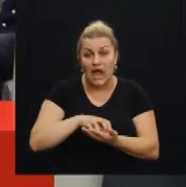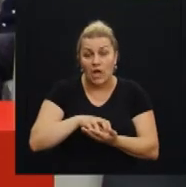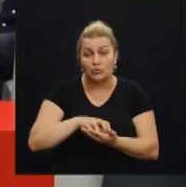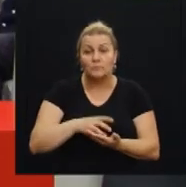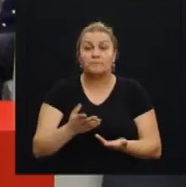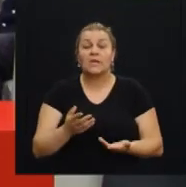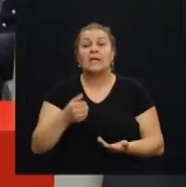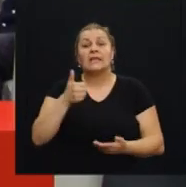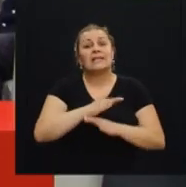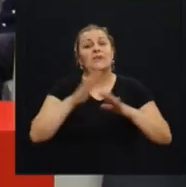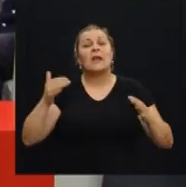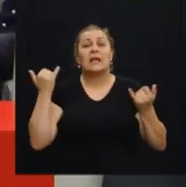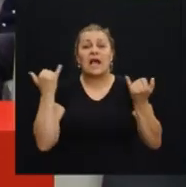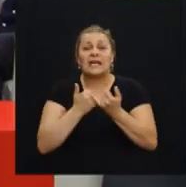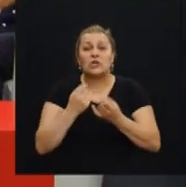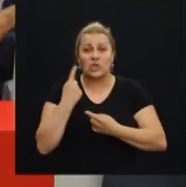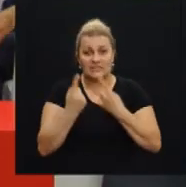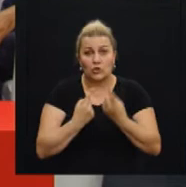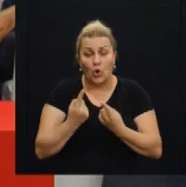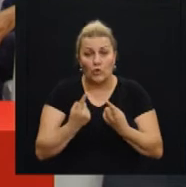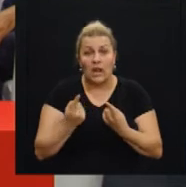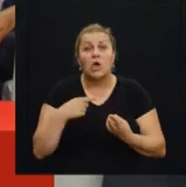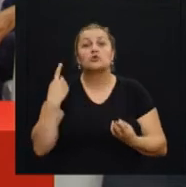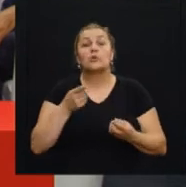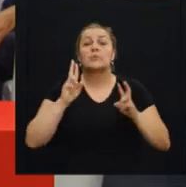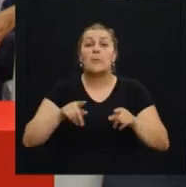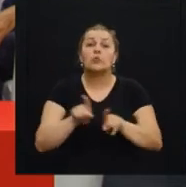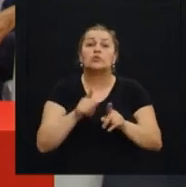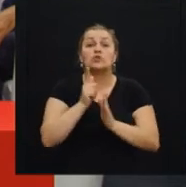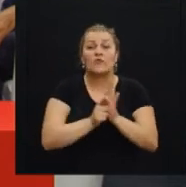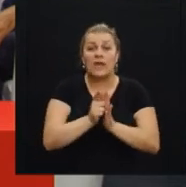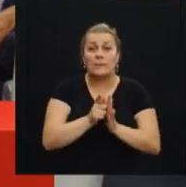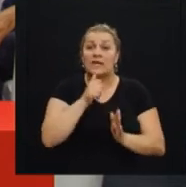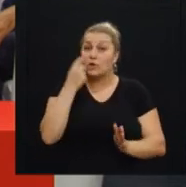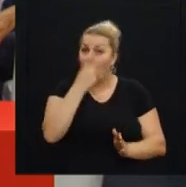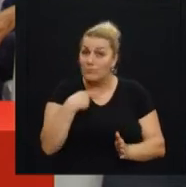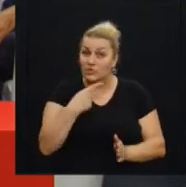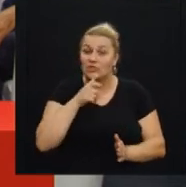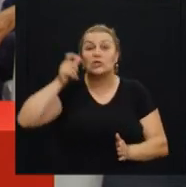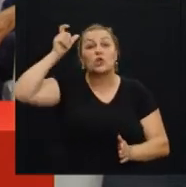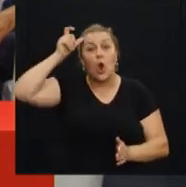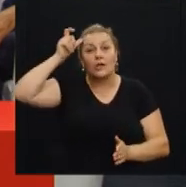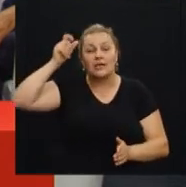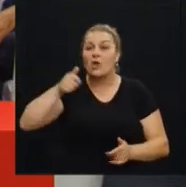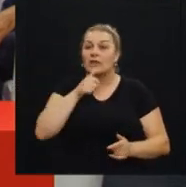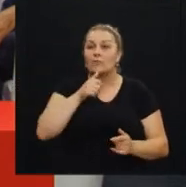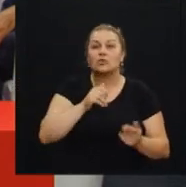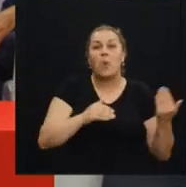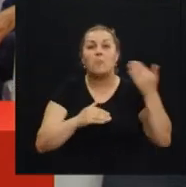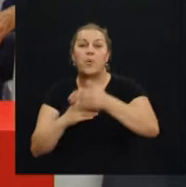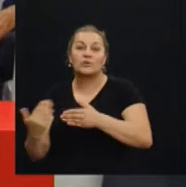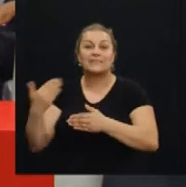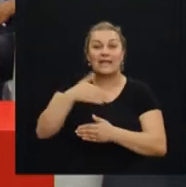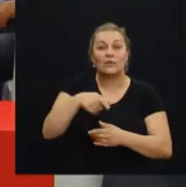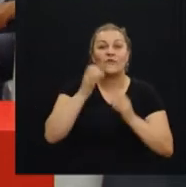Nego jedna velika greška se dogodila, što imamo istodobno i Omiš i Trogir imamo, pa ne možemo posjetiti jedne druge